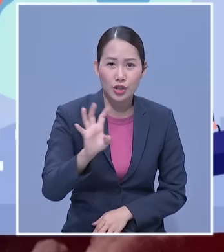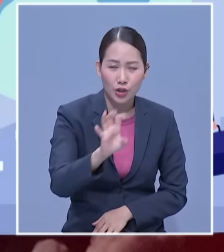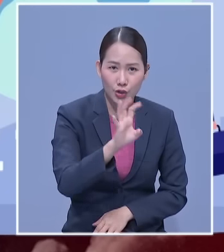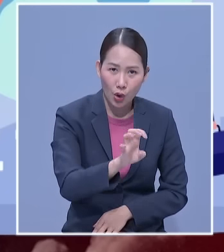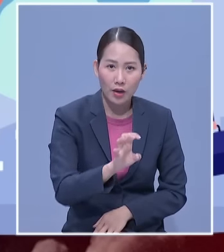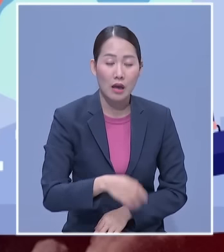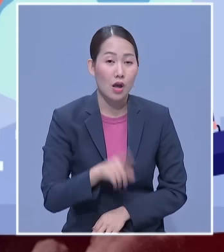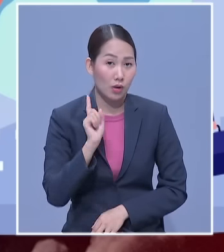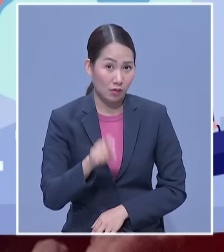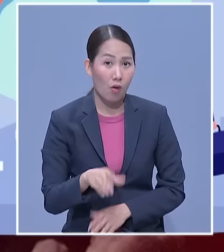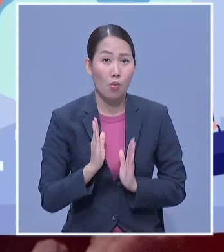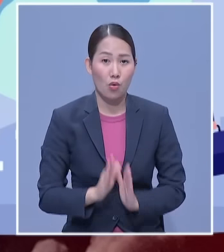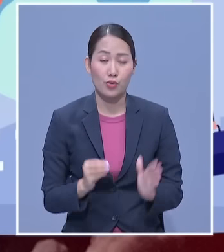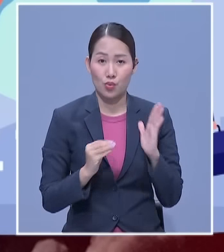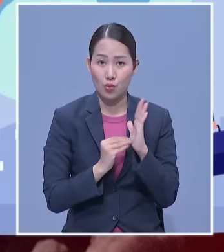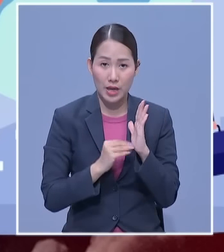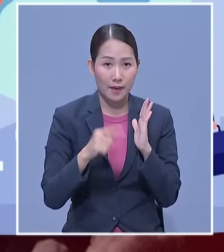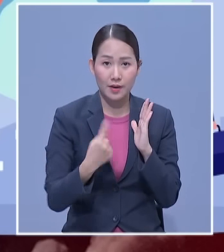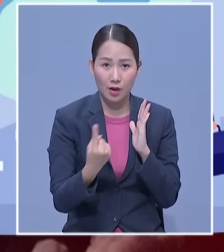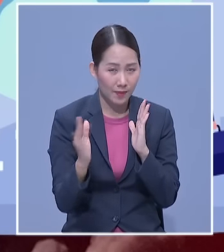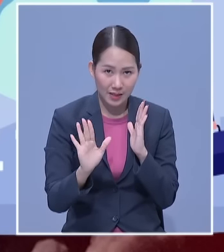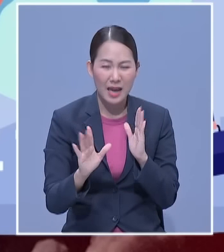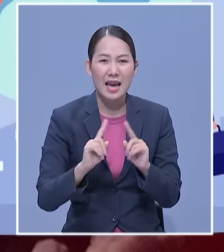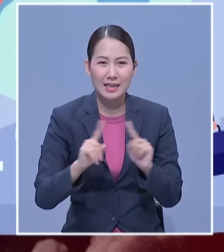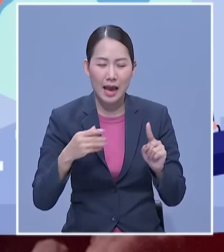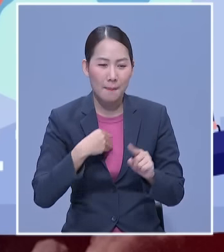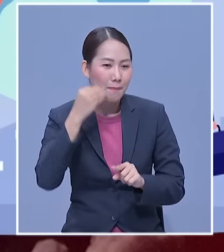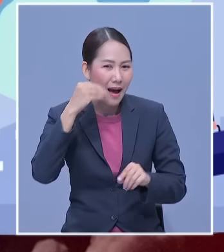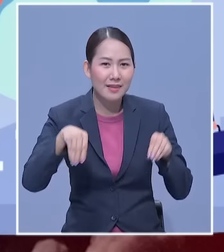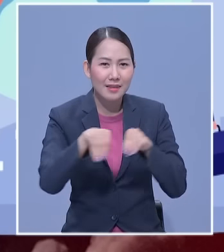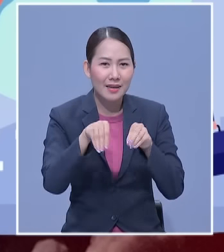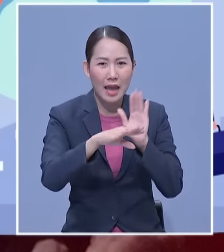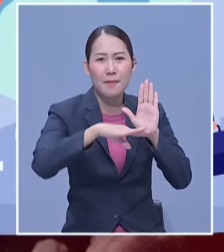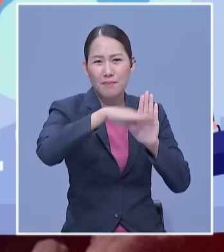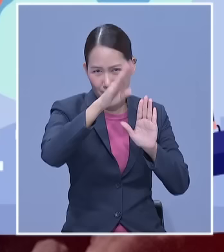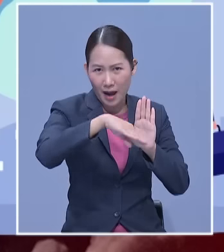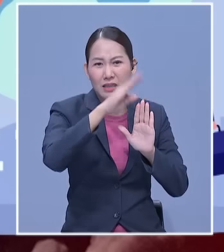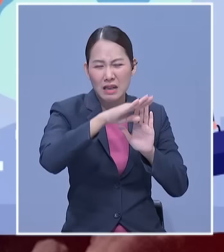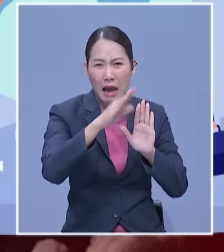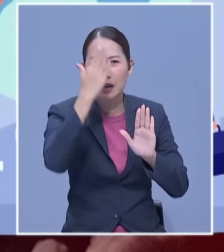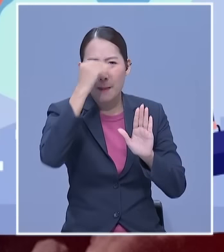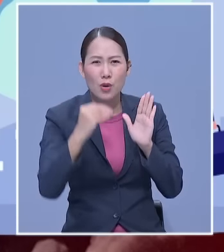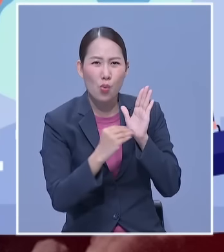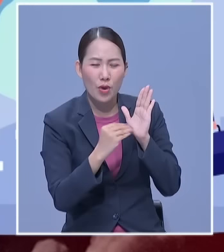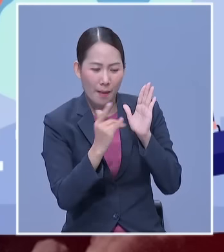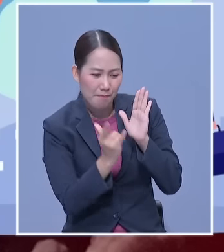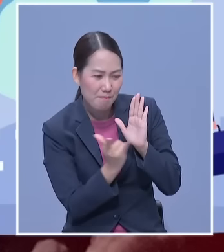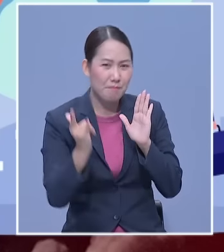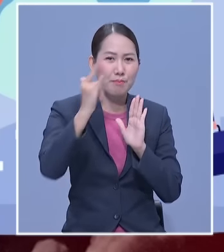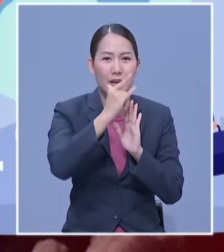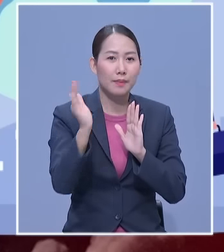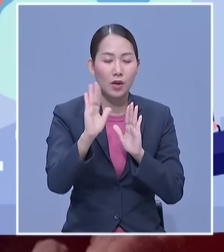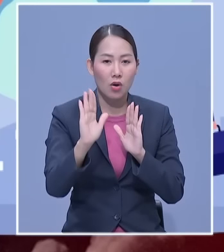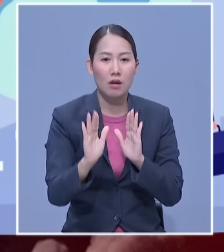จังหวัดใกล้เคียงนะคะเดินทางท่องเที่ยวระหว่างกันก่อนเพื่อกระตุ้นการใช้จ่ายในภูมิภาคประเมินเอาไว้ว่า 7,000